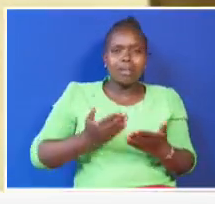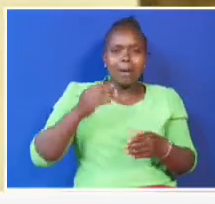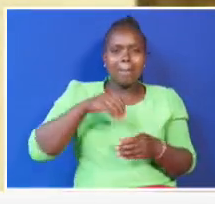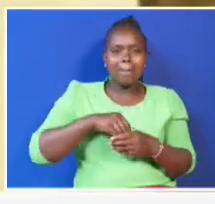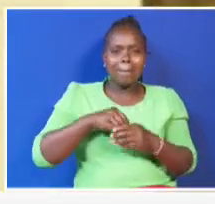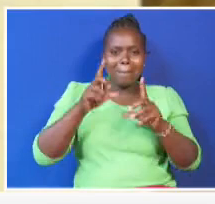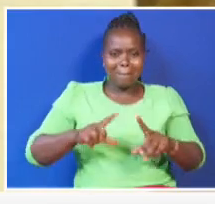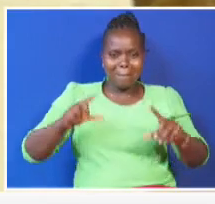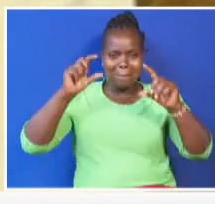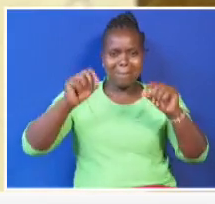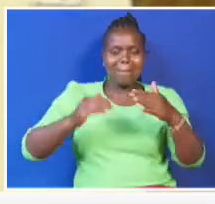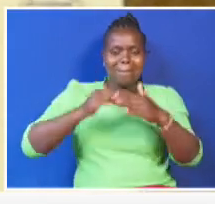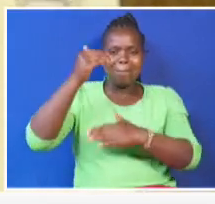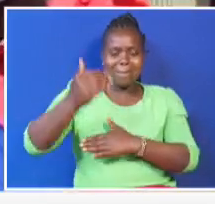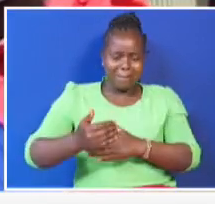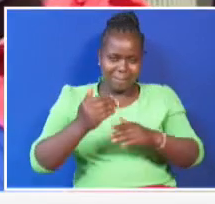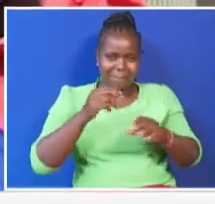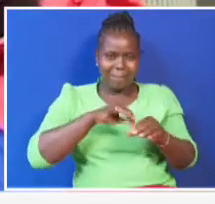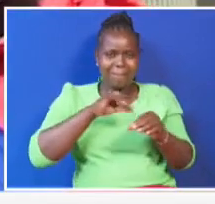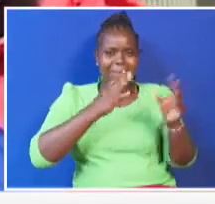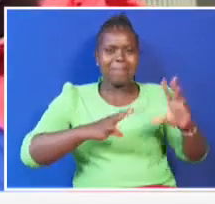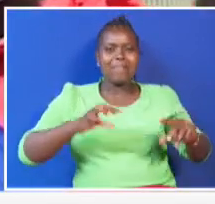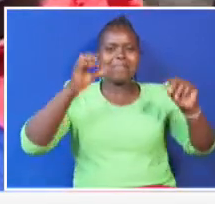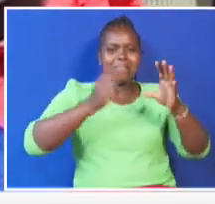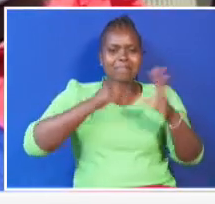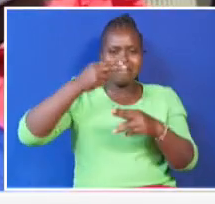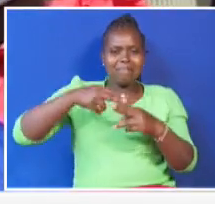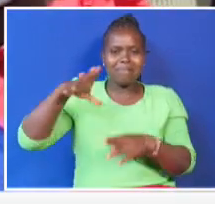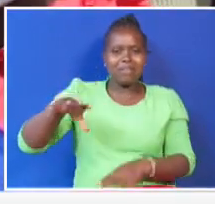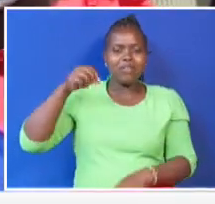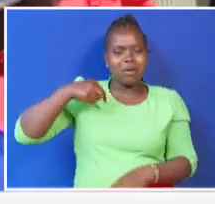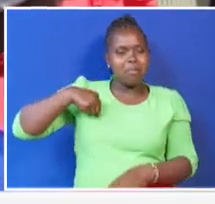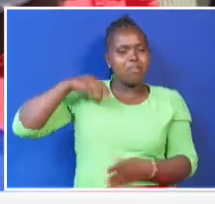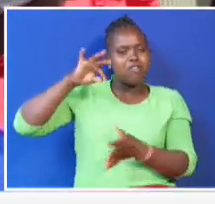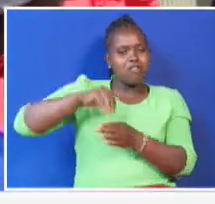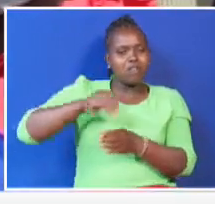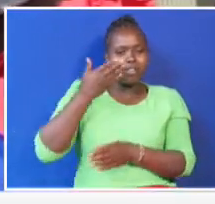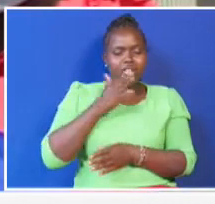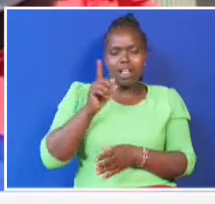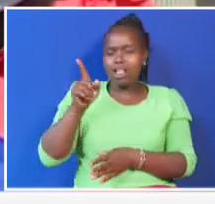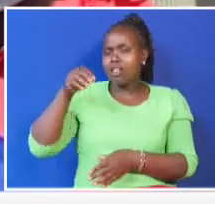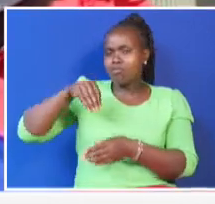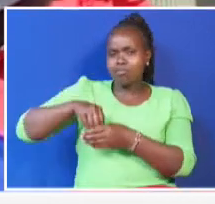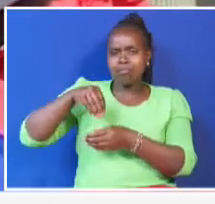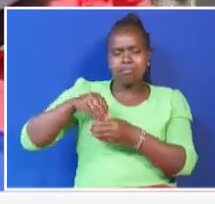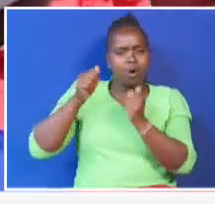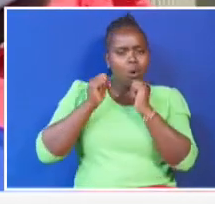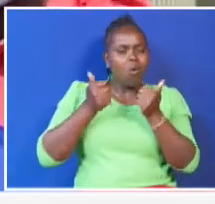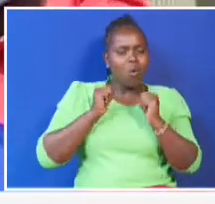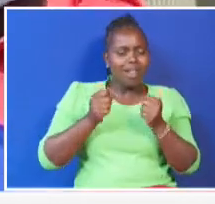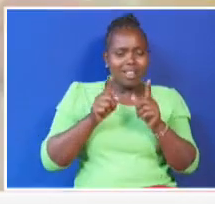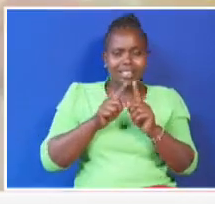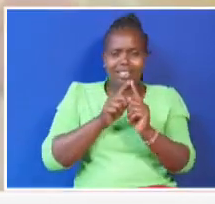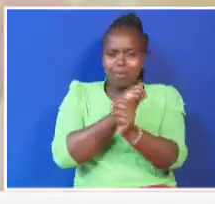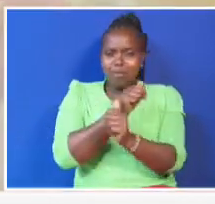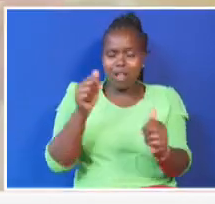kura. Wakati nimeendea kura, nimekuja na jina yangu imepatikana, nimevote. Kwa hivyo hii uchaguzi iko imara kabisa na iko